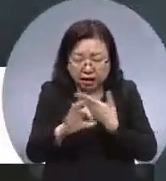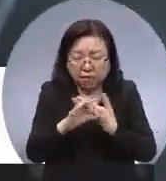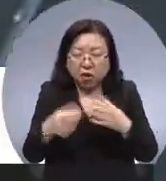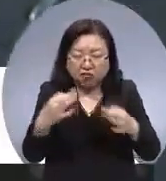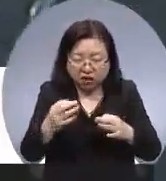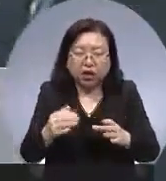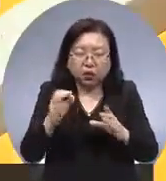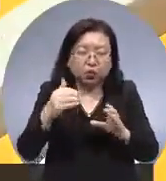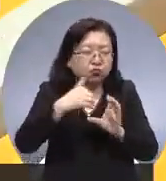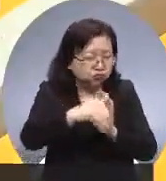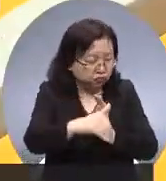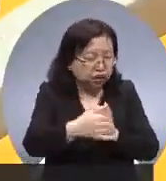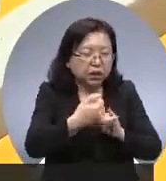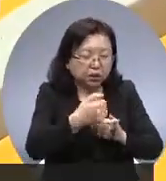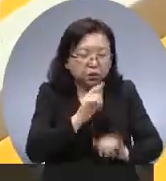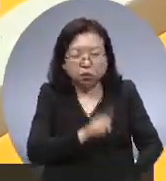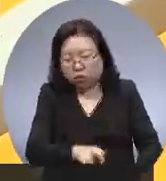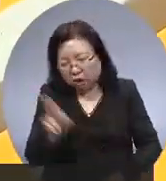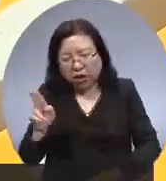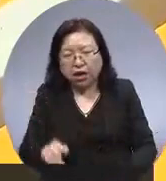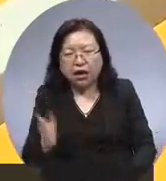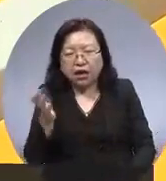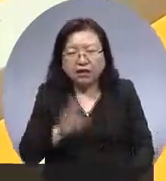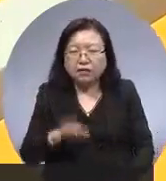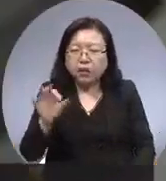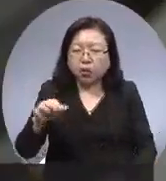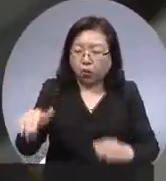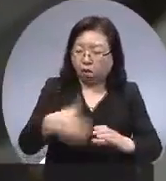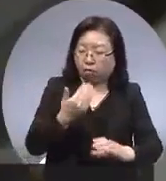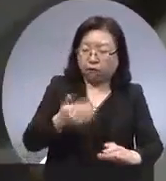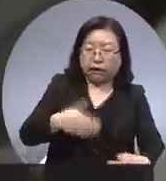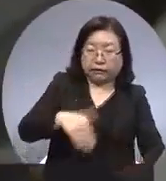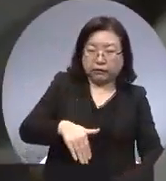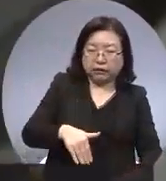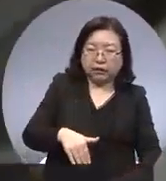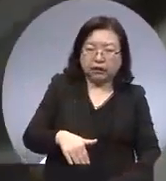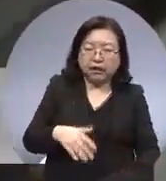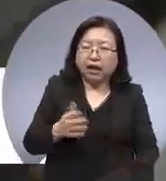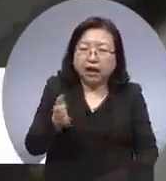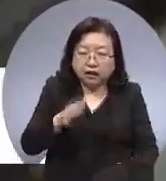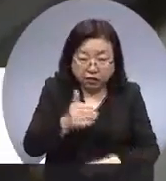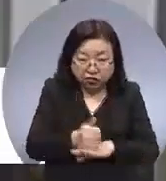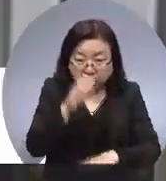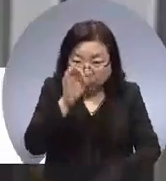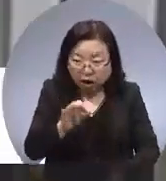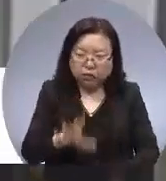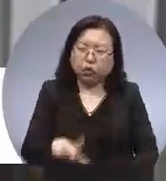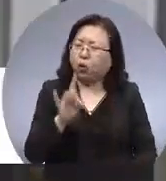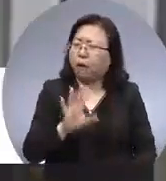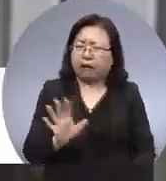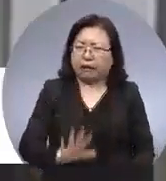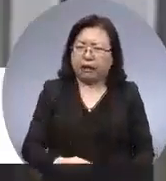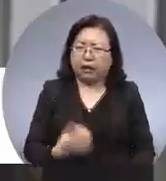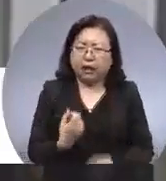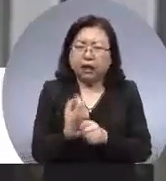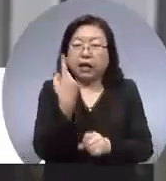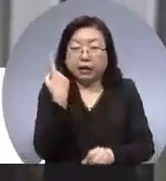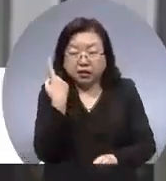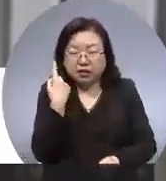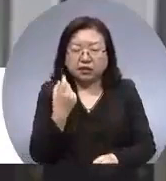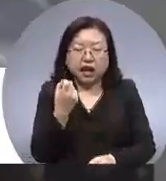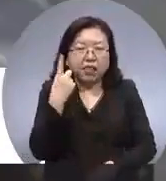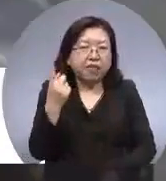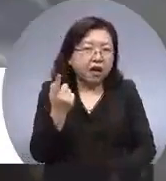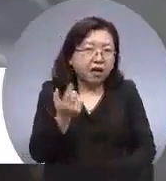갔어요 하지만 정작 돈은 입금 되지 않았고 알고보니 처음도 아니었습니다 한달 전에도 같은 주유소에서